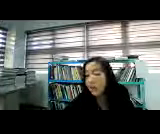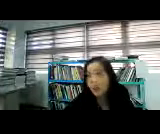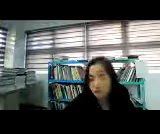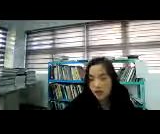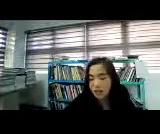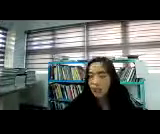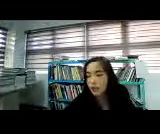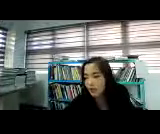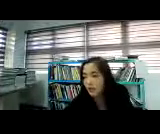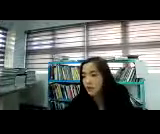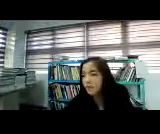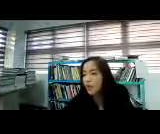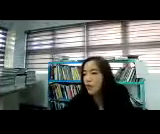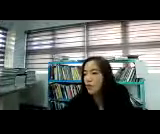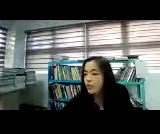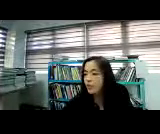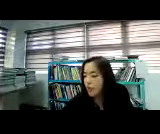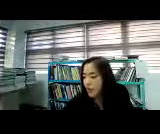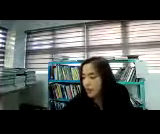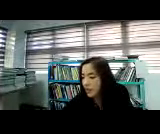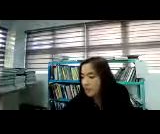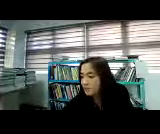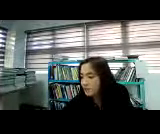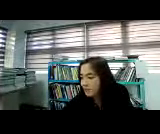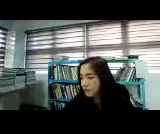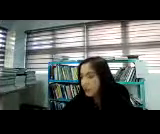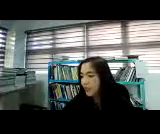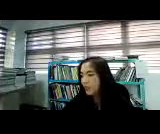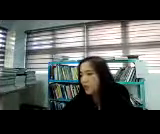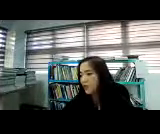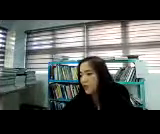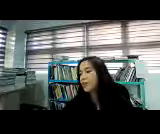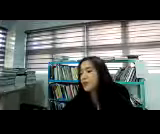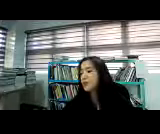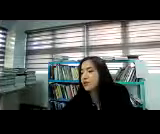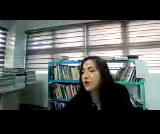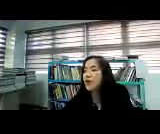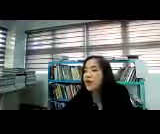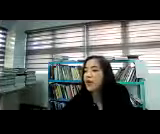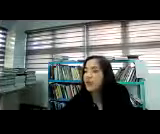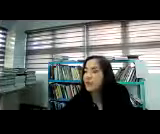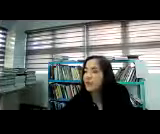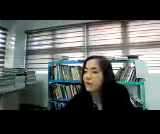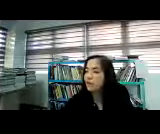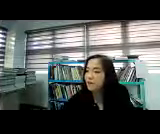or research din po siya on polyethylene. Ayan po. So,